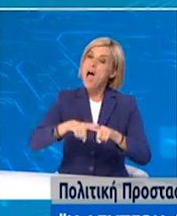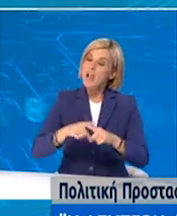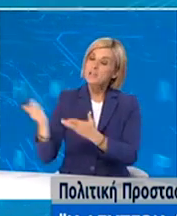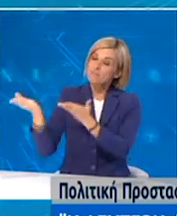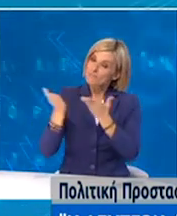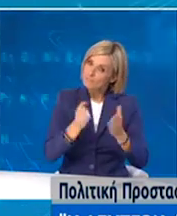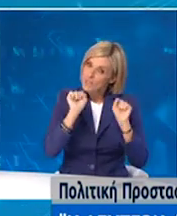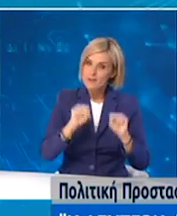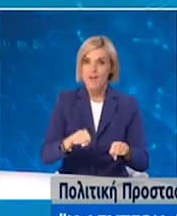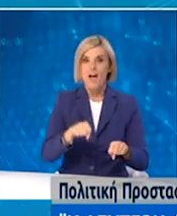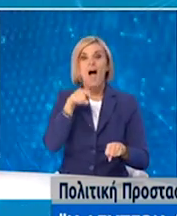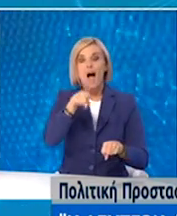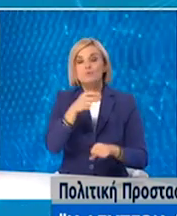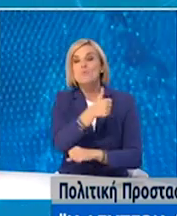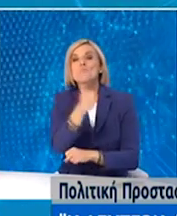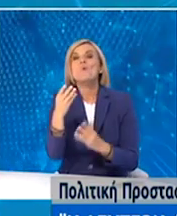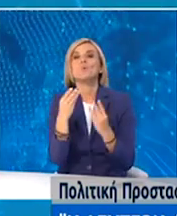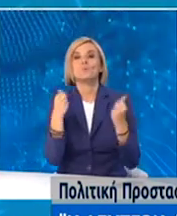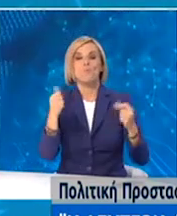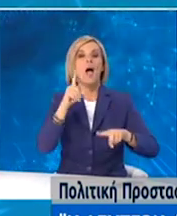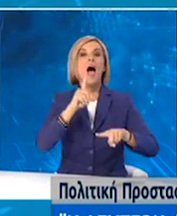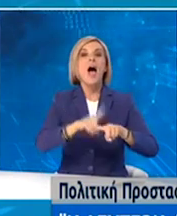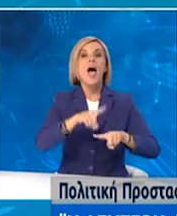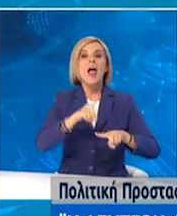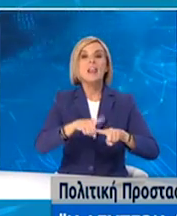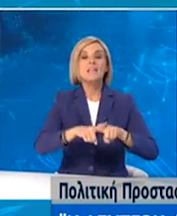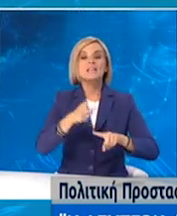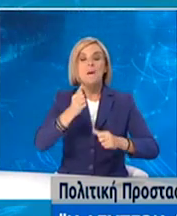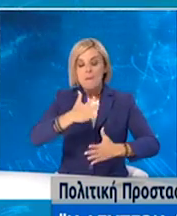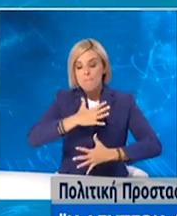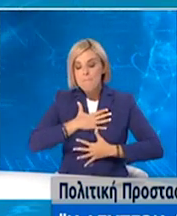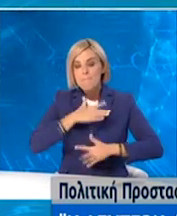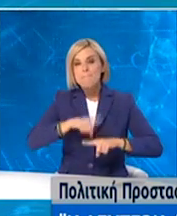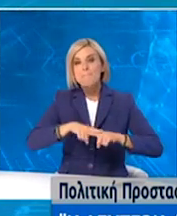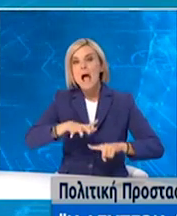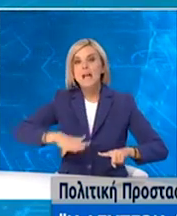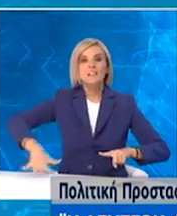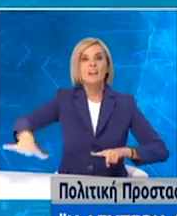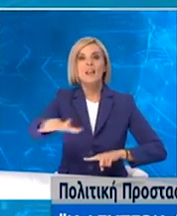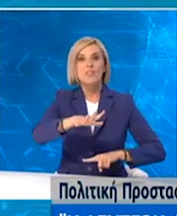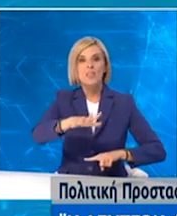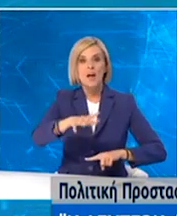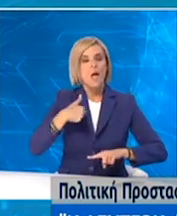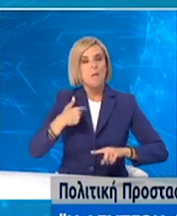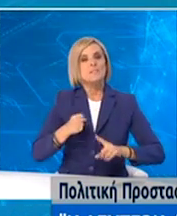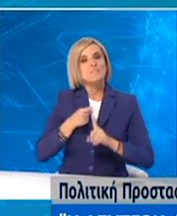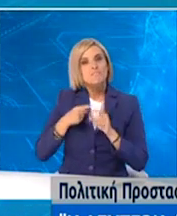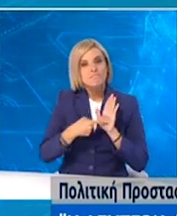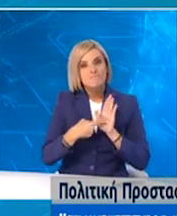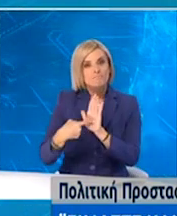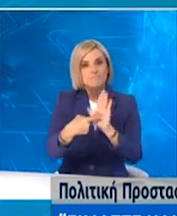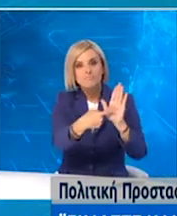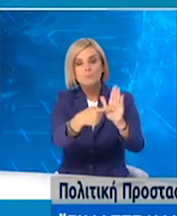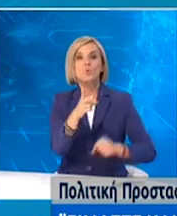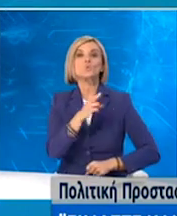πολίτες. Γιατί αυτός είναι ο μόνος τρόπος, οι Έλληνες, η πατρίδα μας, να συνεχίσουμε να δίνουμε το δικό μας ξεχωριστό παράδειγμα